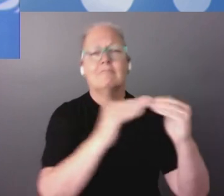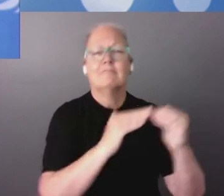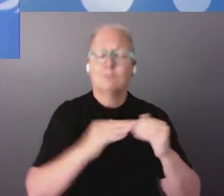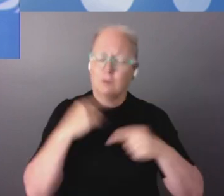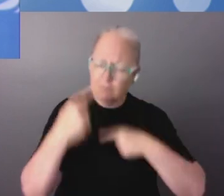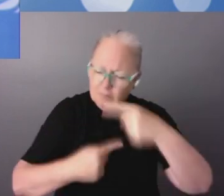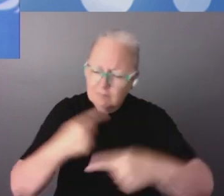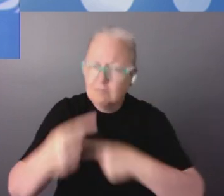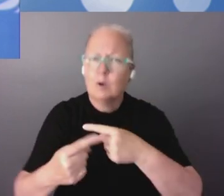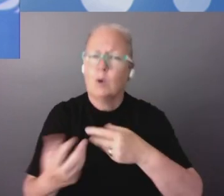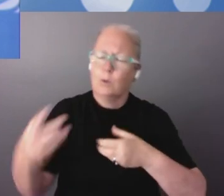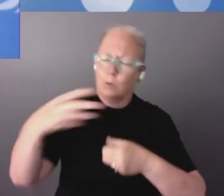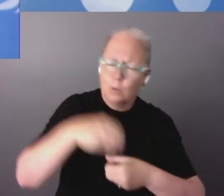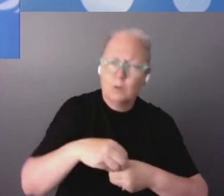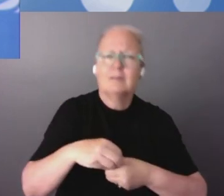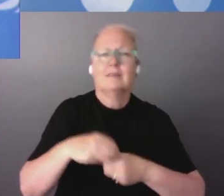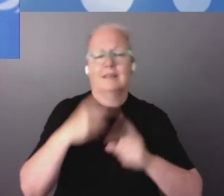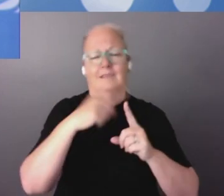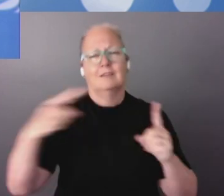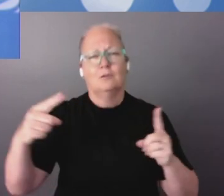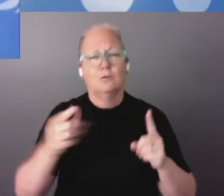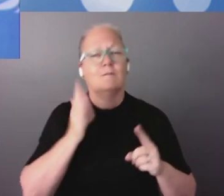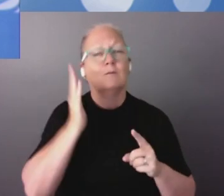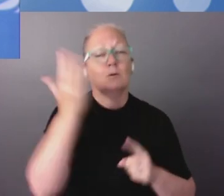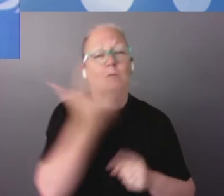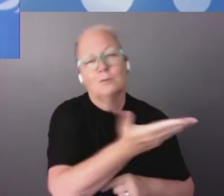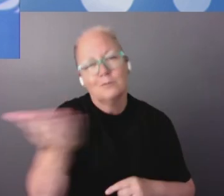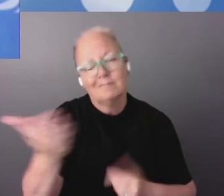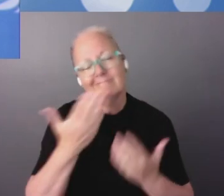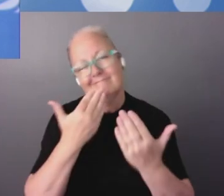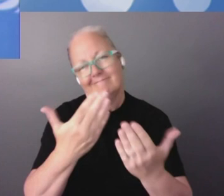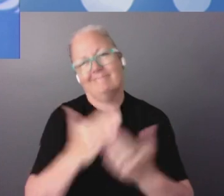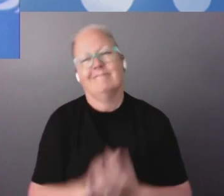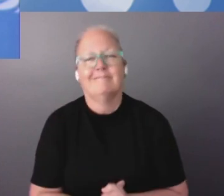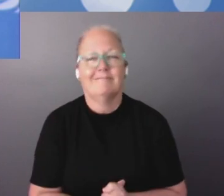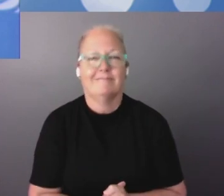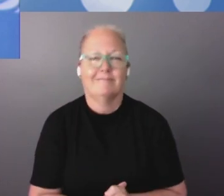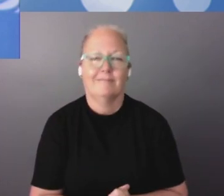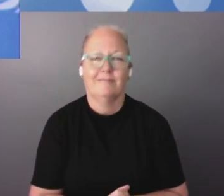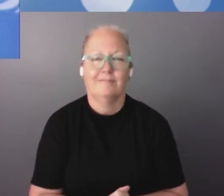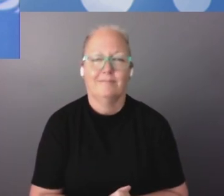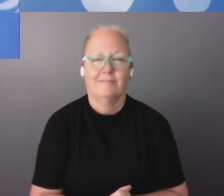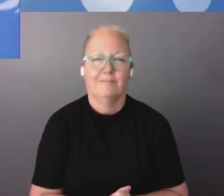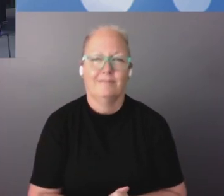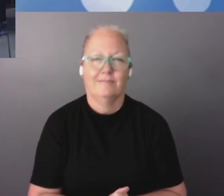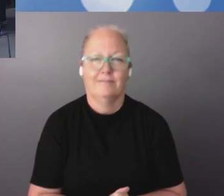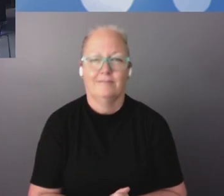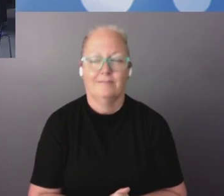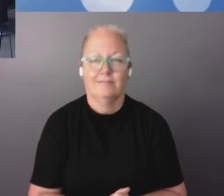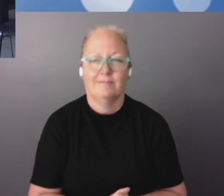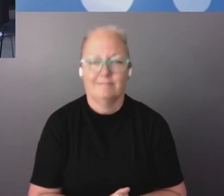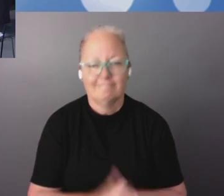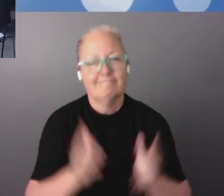А сейчас я хочу вам желать плодотворных собеседований в ходе форума и что